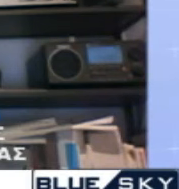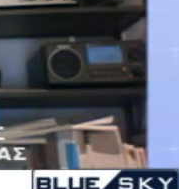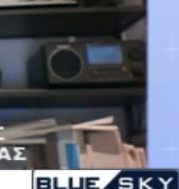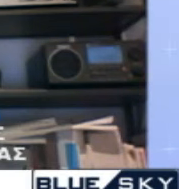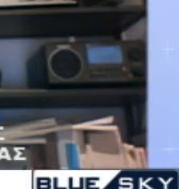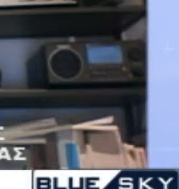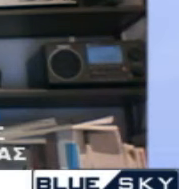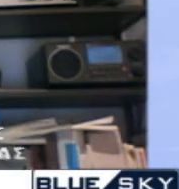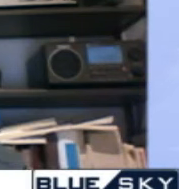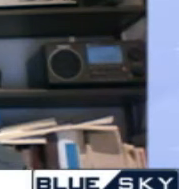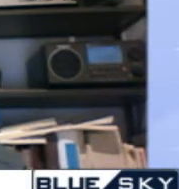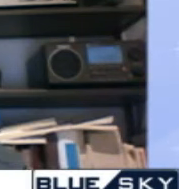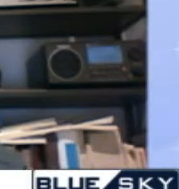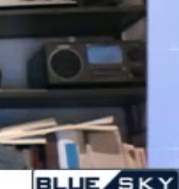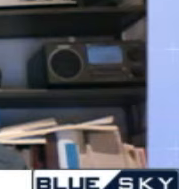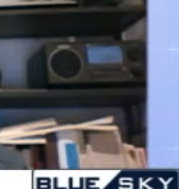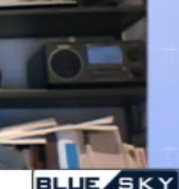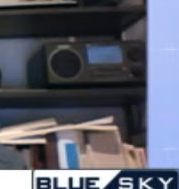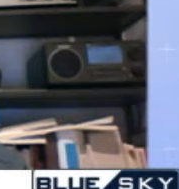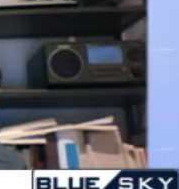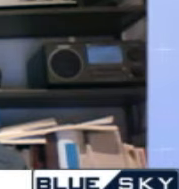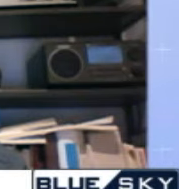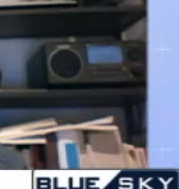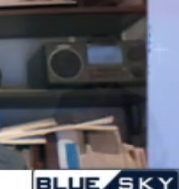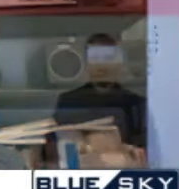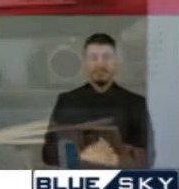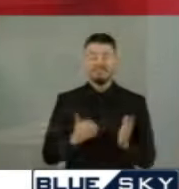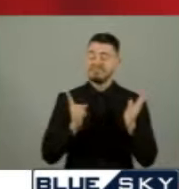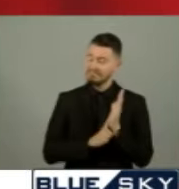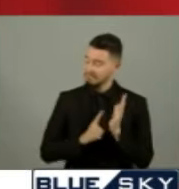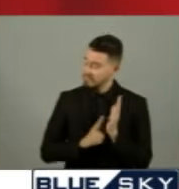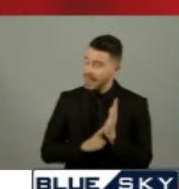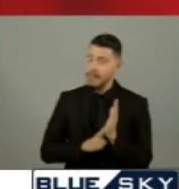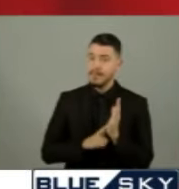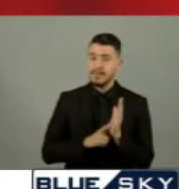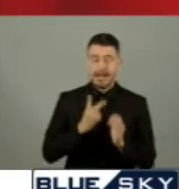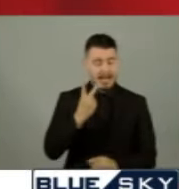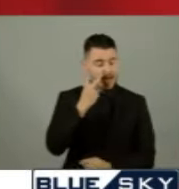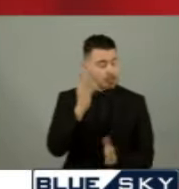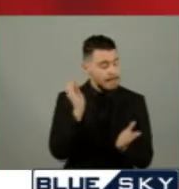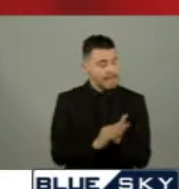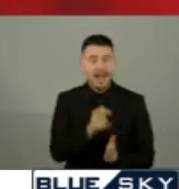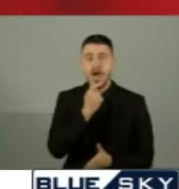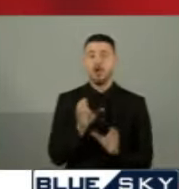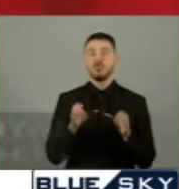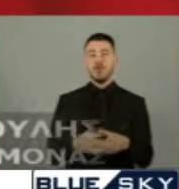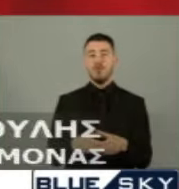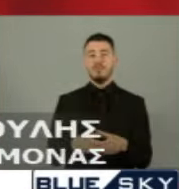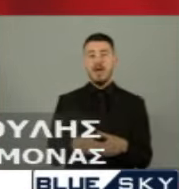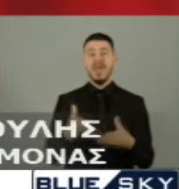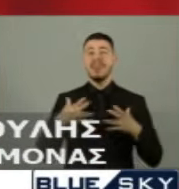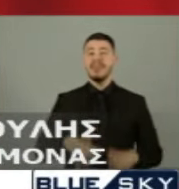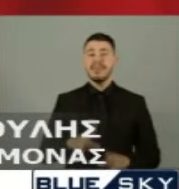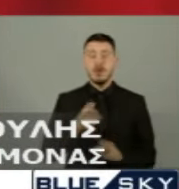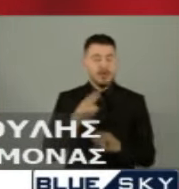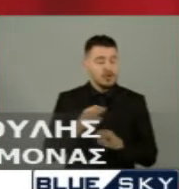είτε τον άλλο μήνα είτε το πολύ μέχρι τα μέσα Απριλίου. Και όταν μιλάμε για διαδικασίες, μιλάμε πλέον για εάν